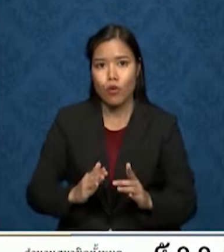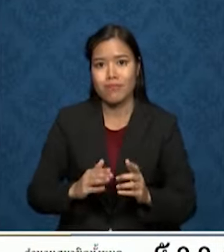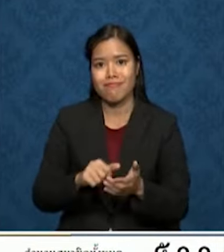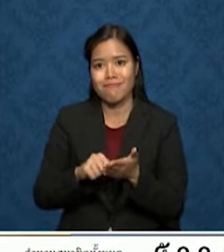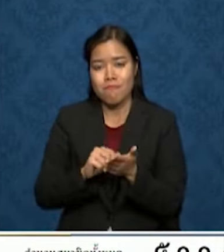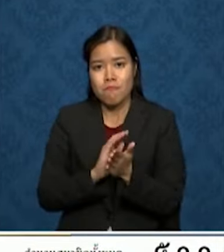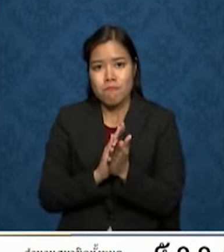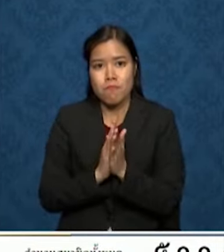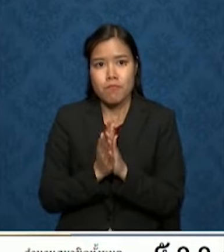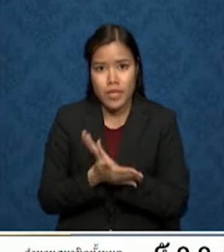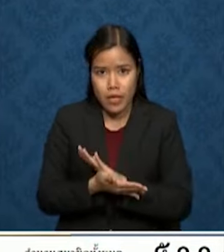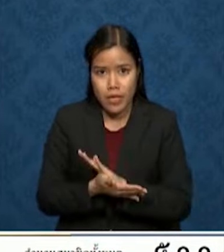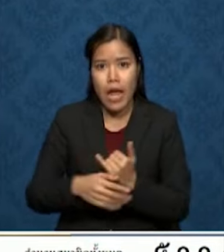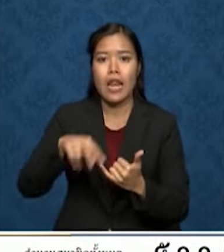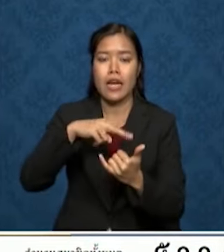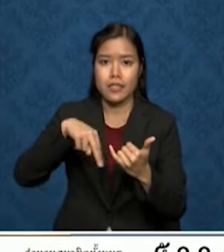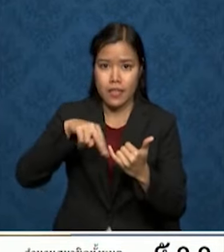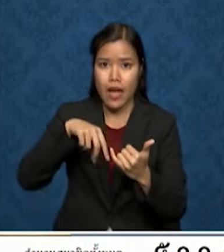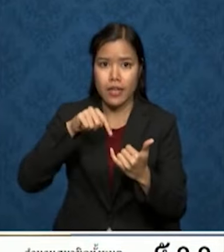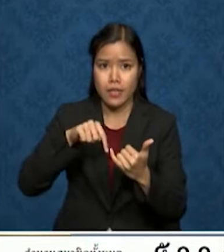บันี้แะคอการแกปัญฮาทดีที่สุด